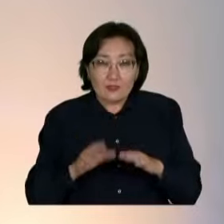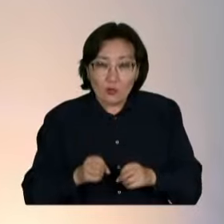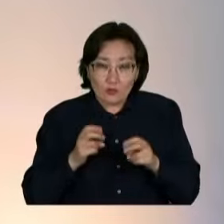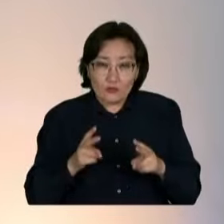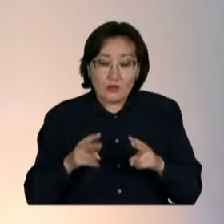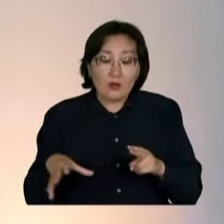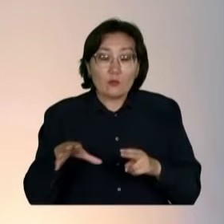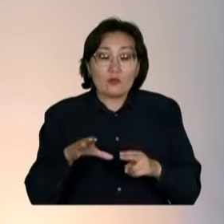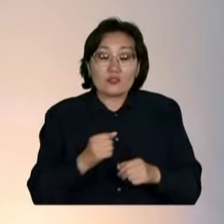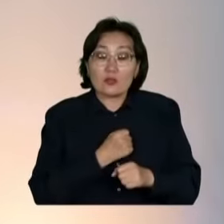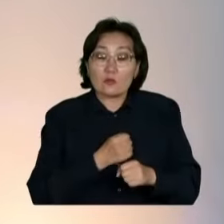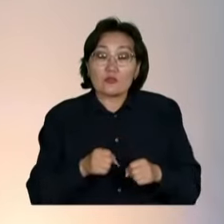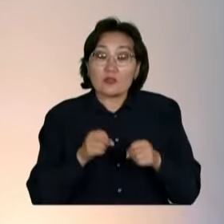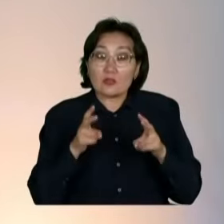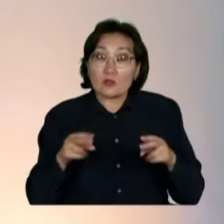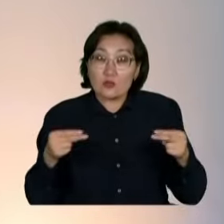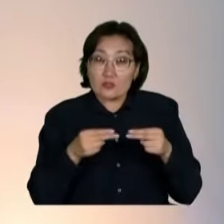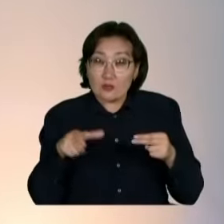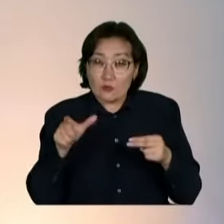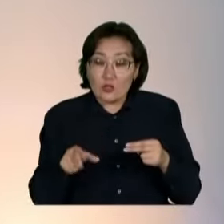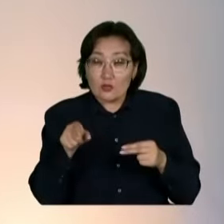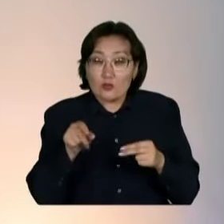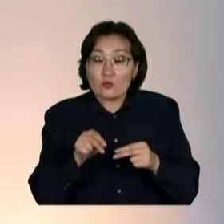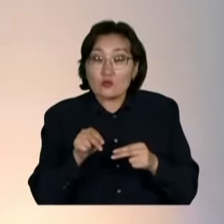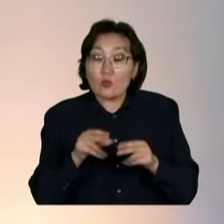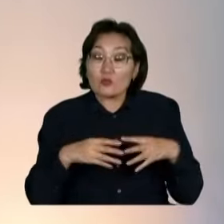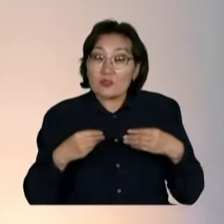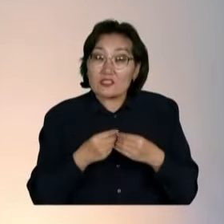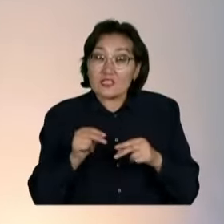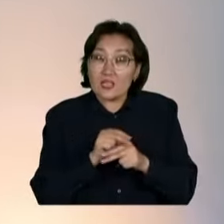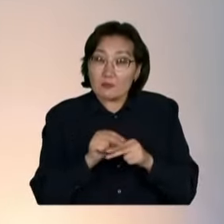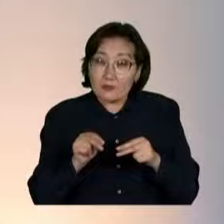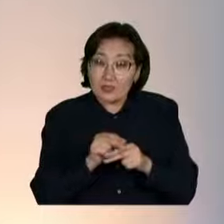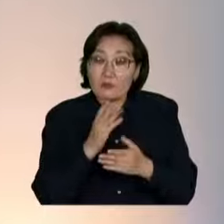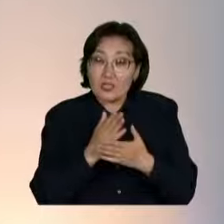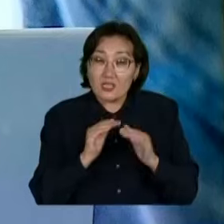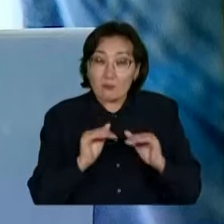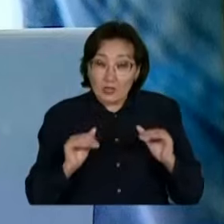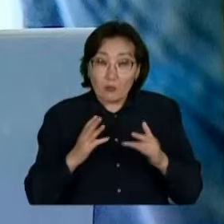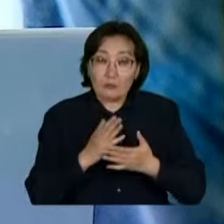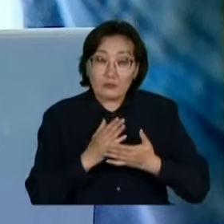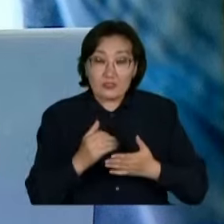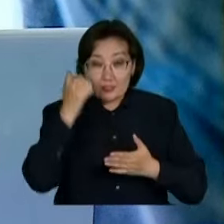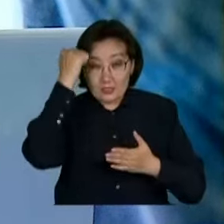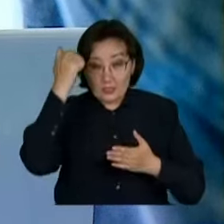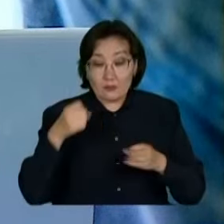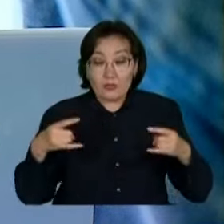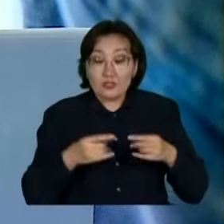қылмыстардың куәгерлері болып сол отбасындағы тәрбиеленіп жатқан балалар болып табылады. Жақсы,